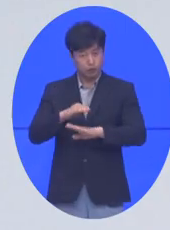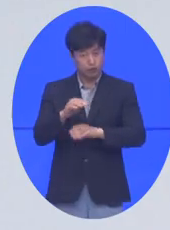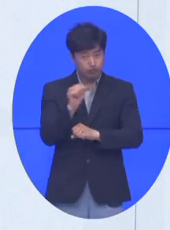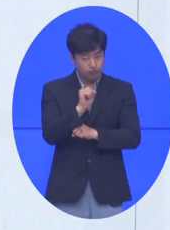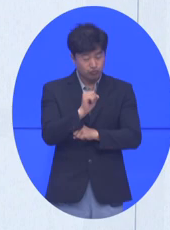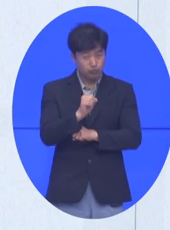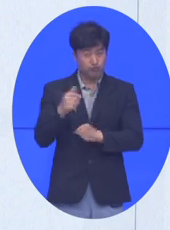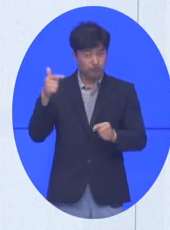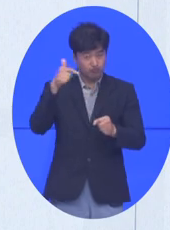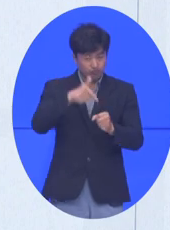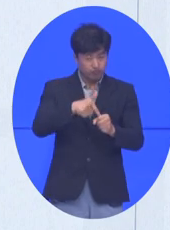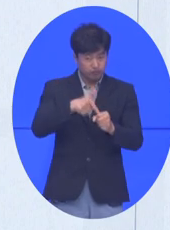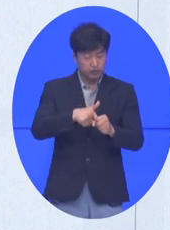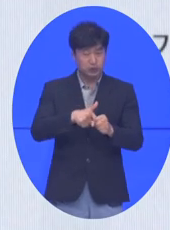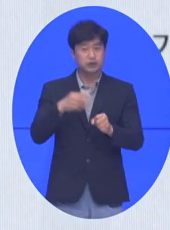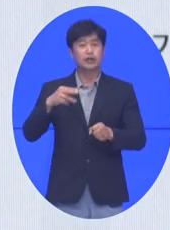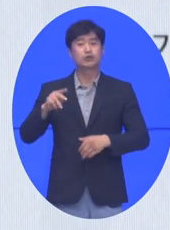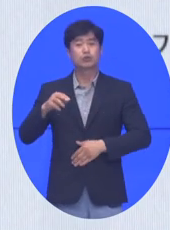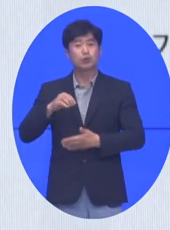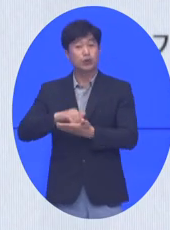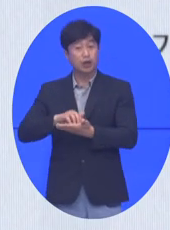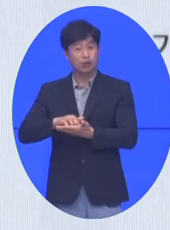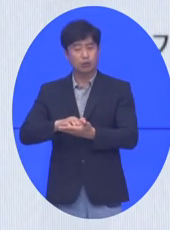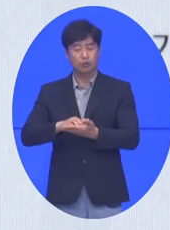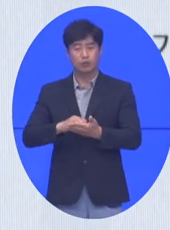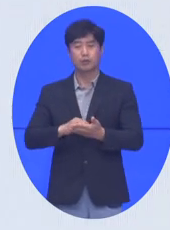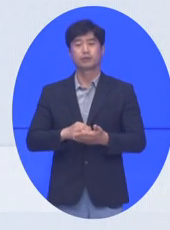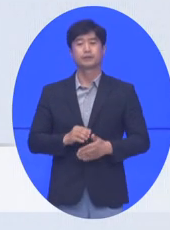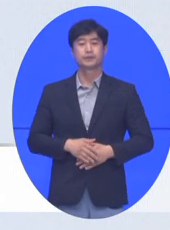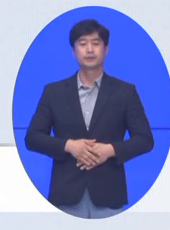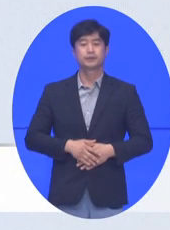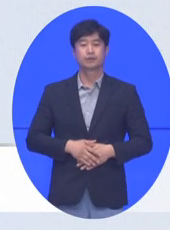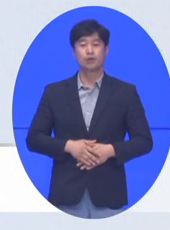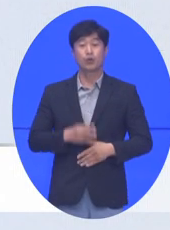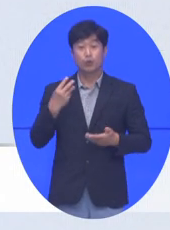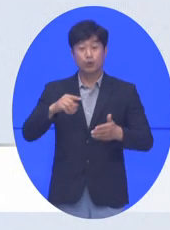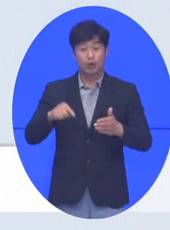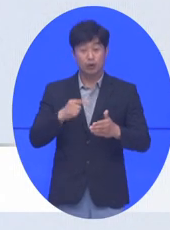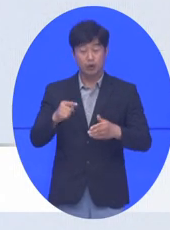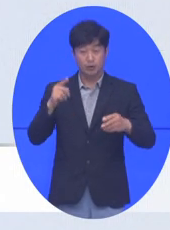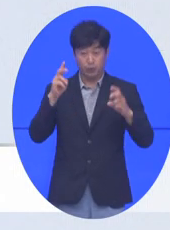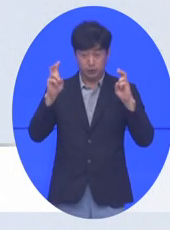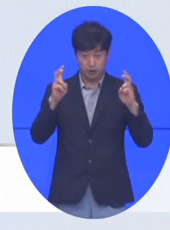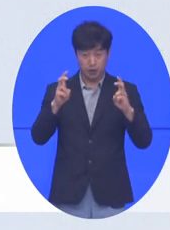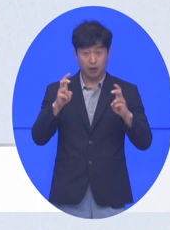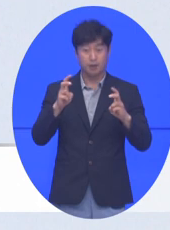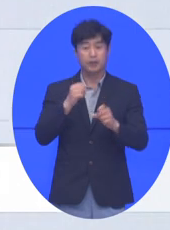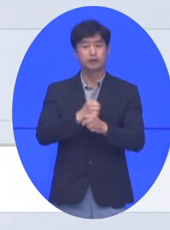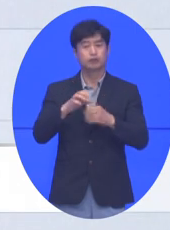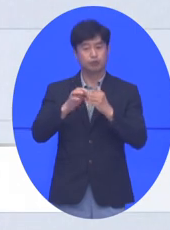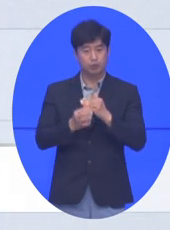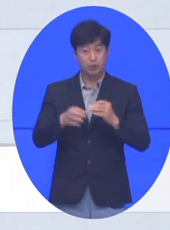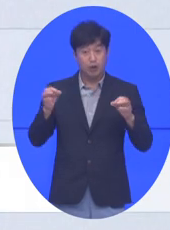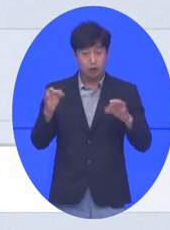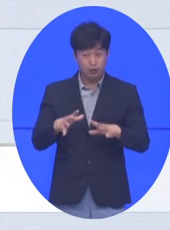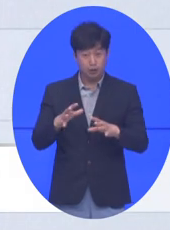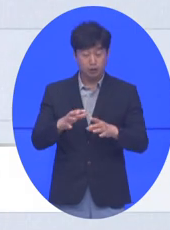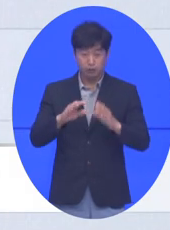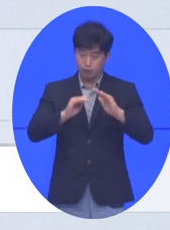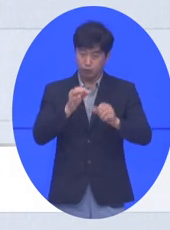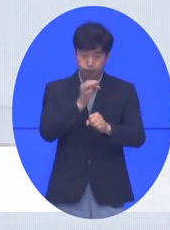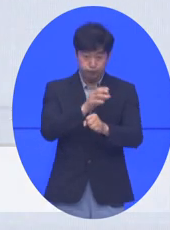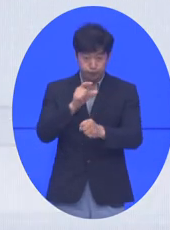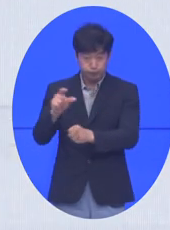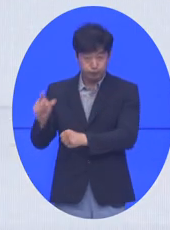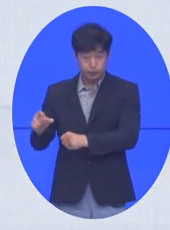운행과 주요 내역을 탄소 배출량으로 척척 환산합니다 돈의 기후테크 기업이 개발한 프로그램인데 간단한 자료